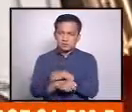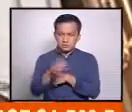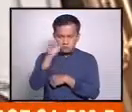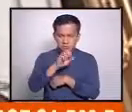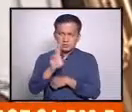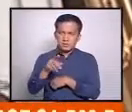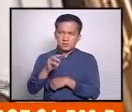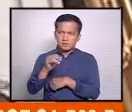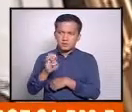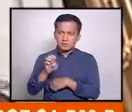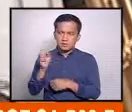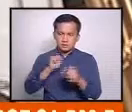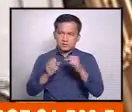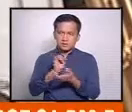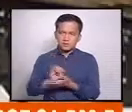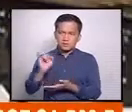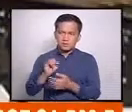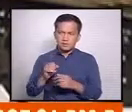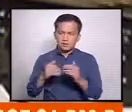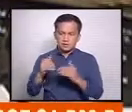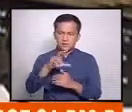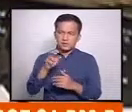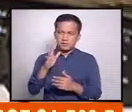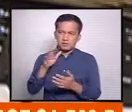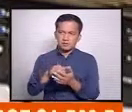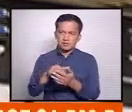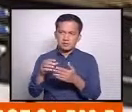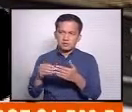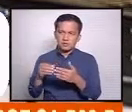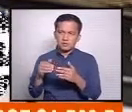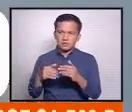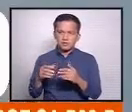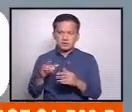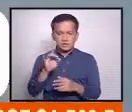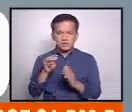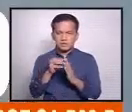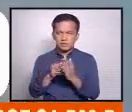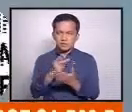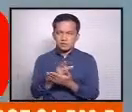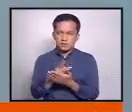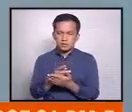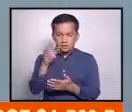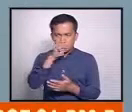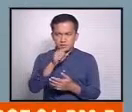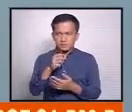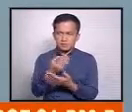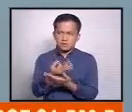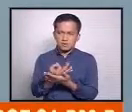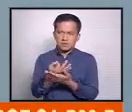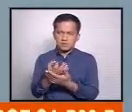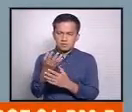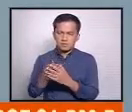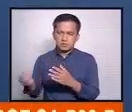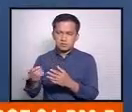pagtaya ng UP Marine Science Institute, mahigit $350,000 o higit kumulang 18 million pesos ang estimated